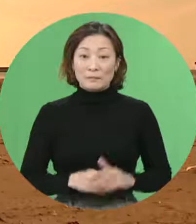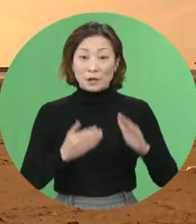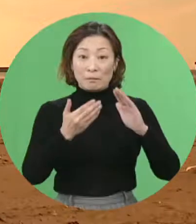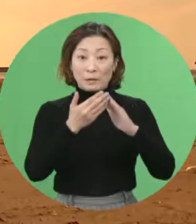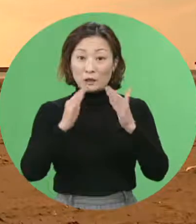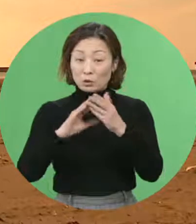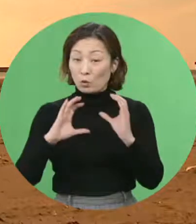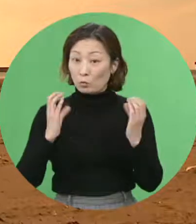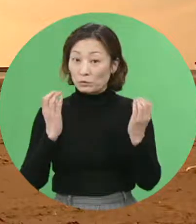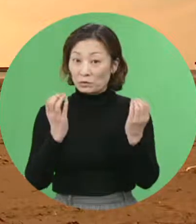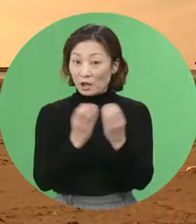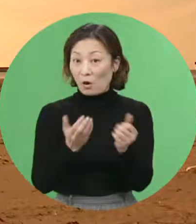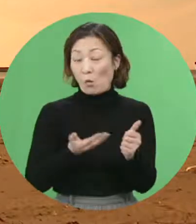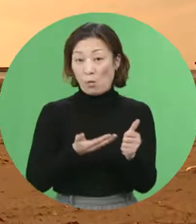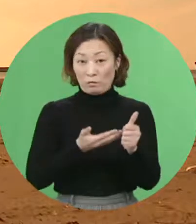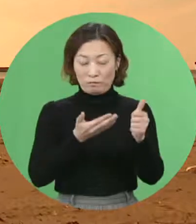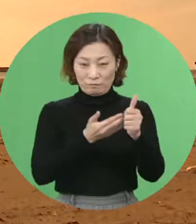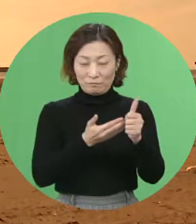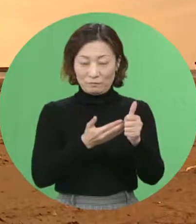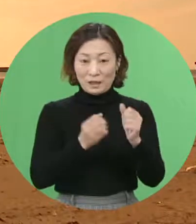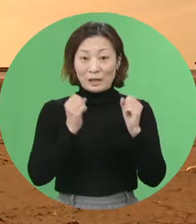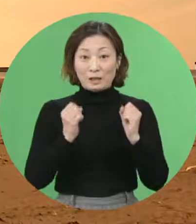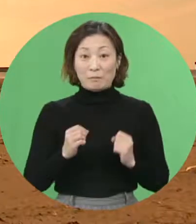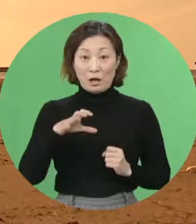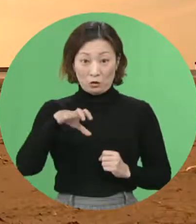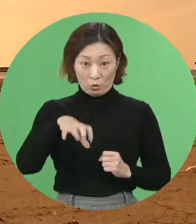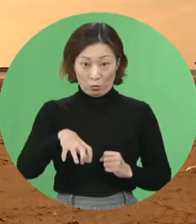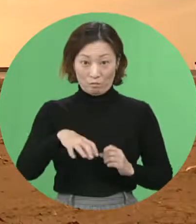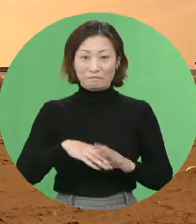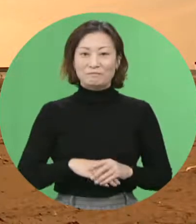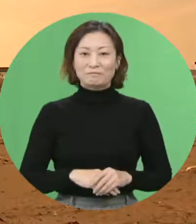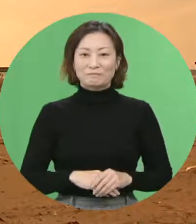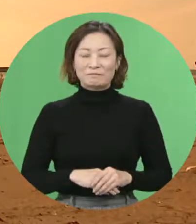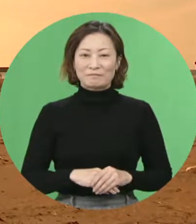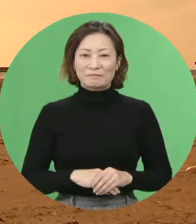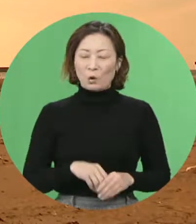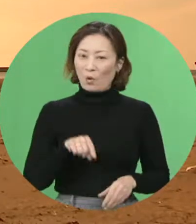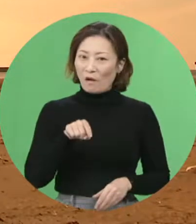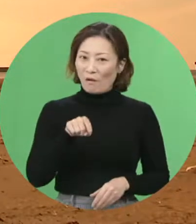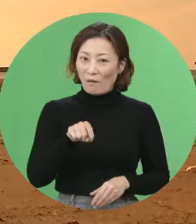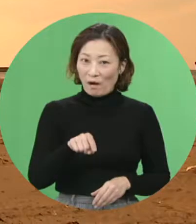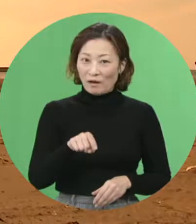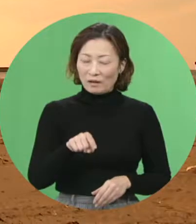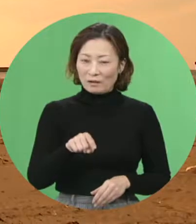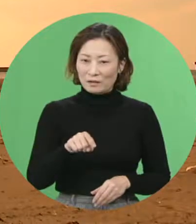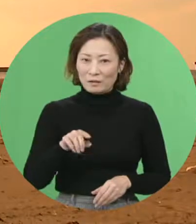町のコミュニティを育む居場所、それは